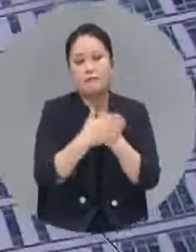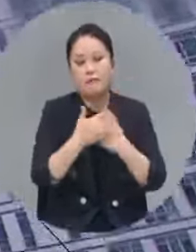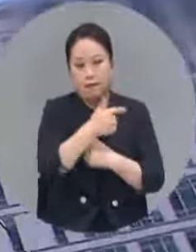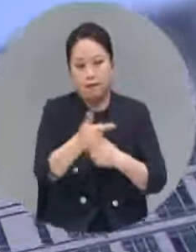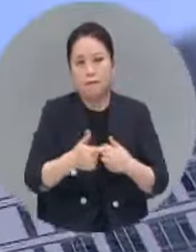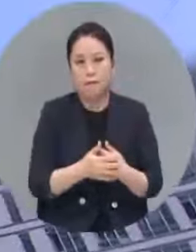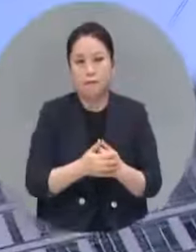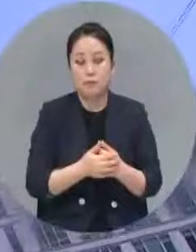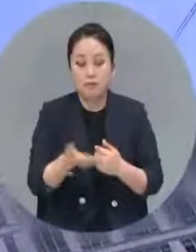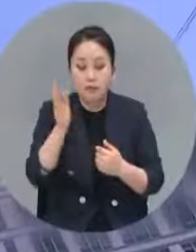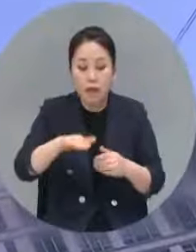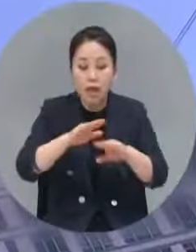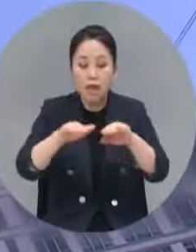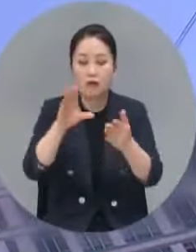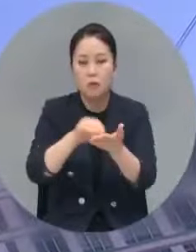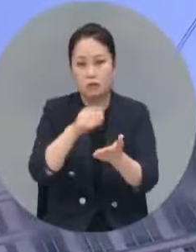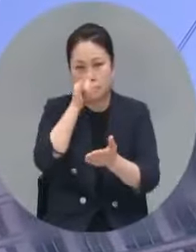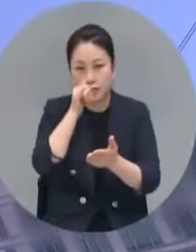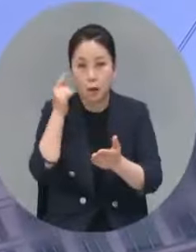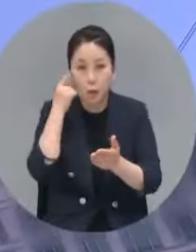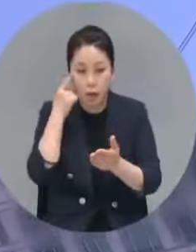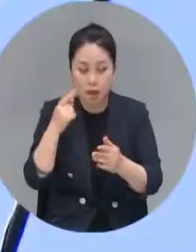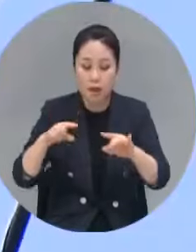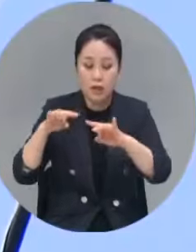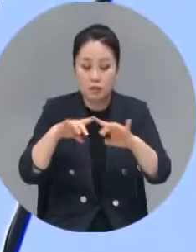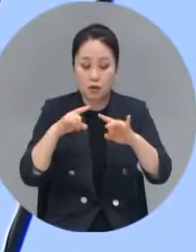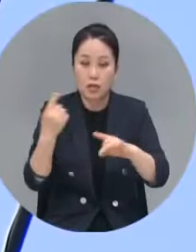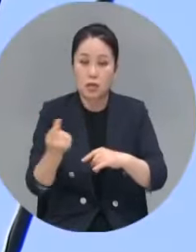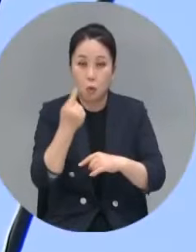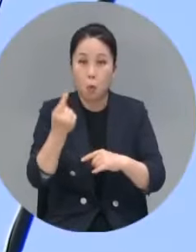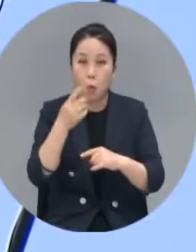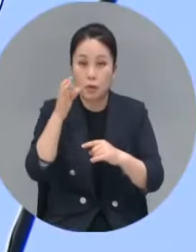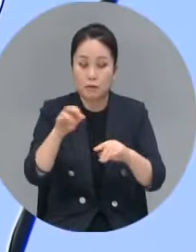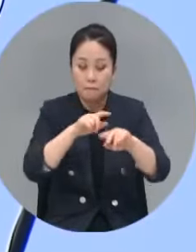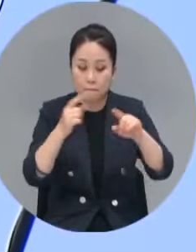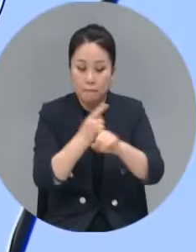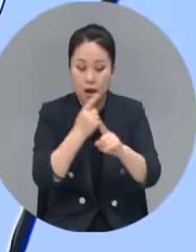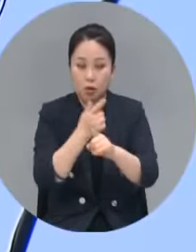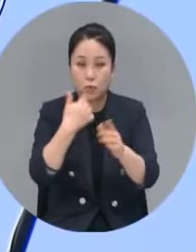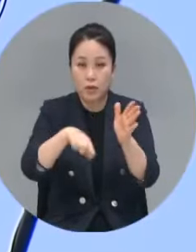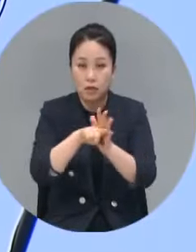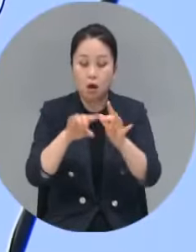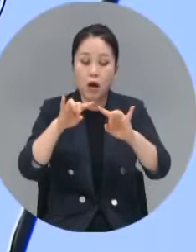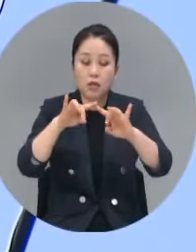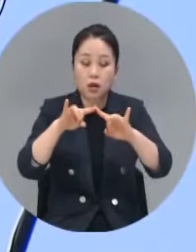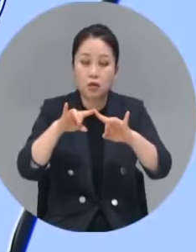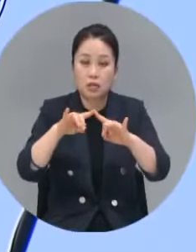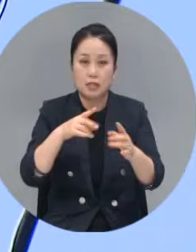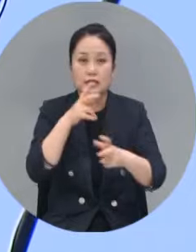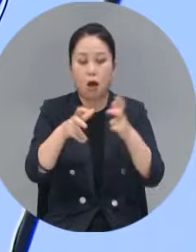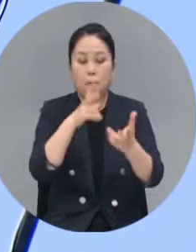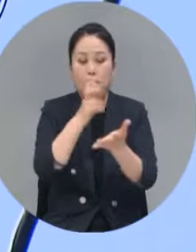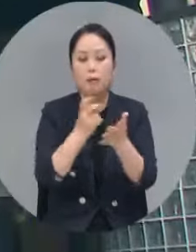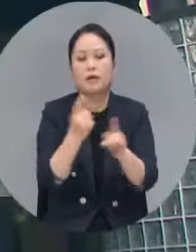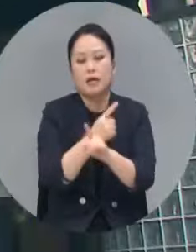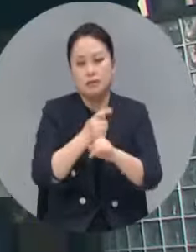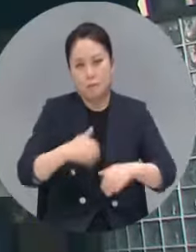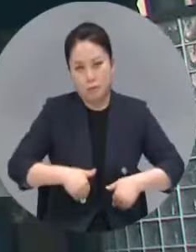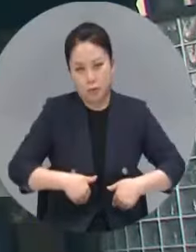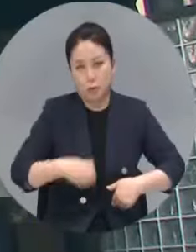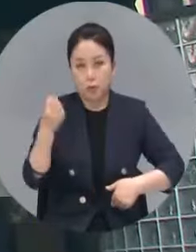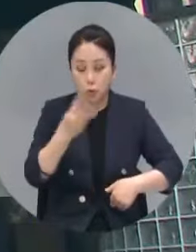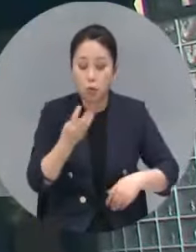있습니다 전기 요금을 개편하기 위해서는 전기 사업법 같은 법 개정이 필요합니다 또 수도권 주민들의